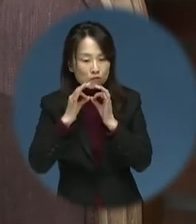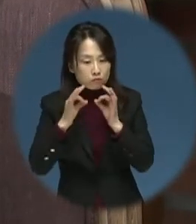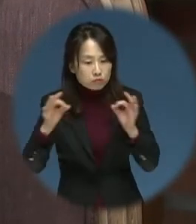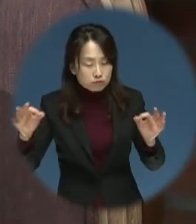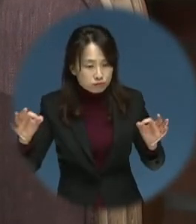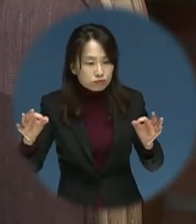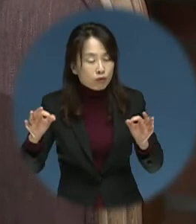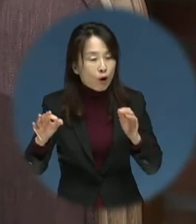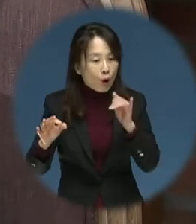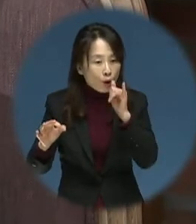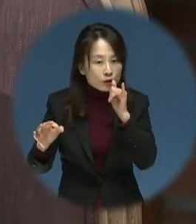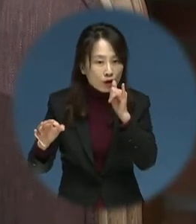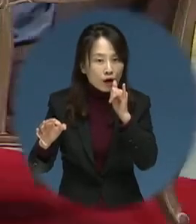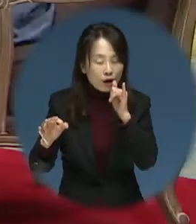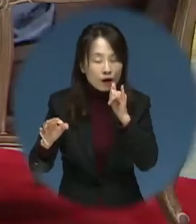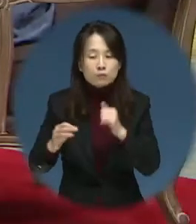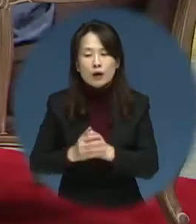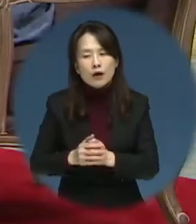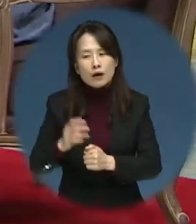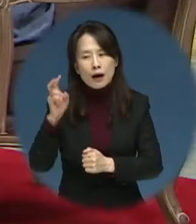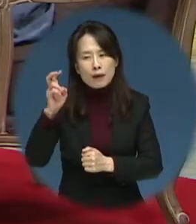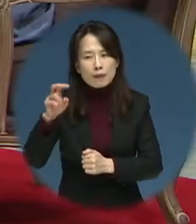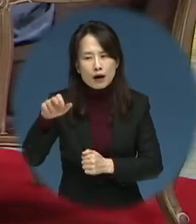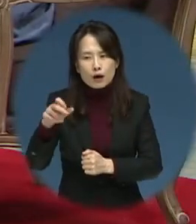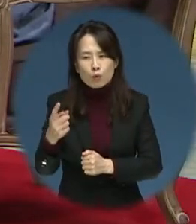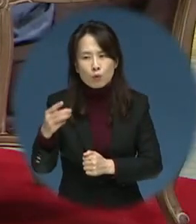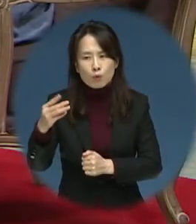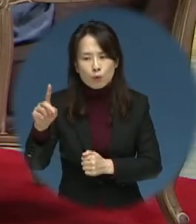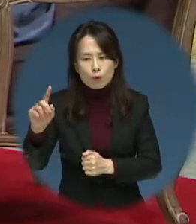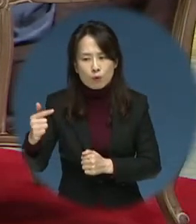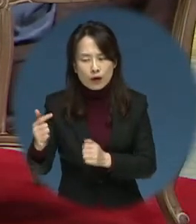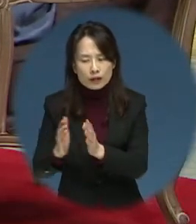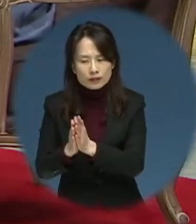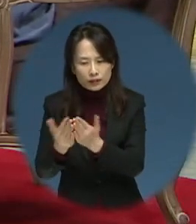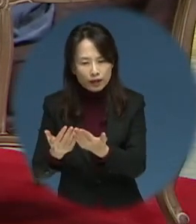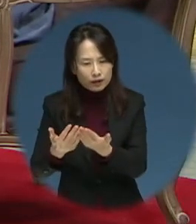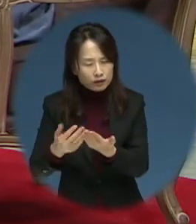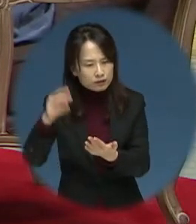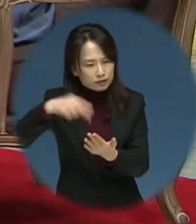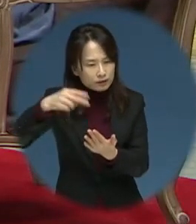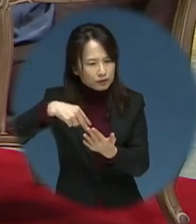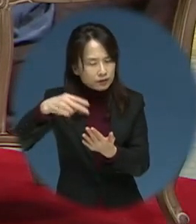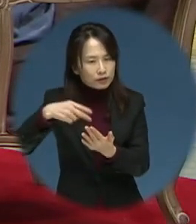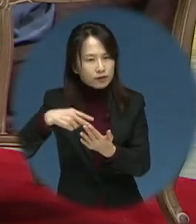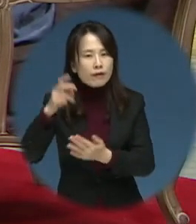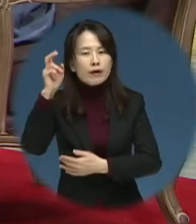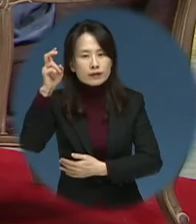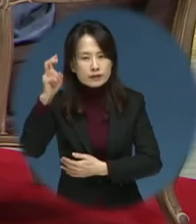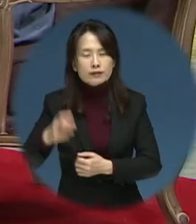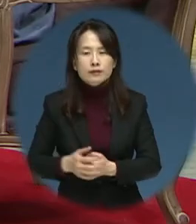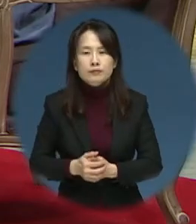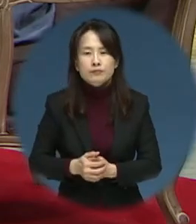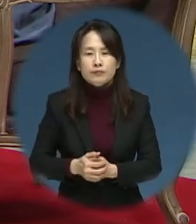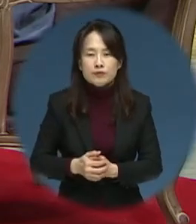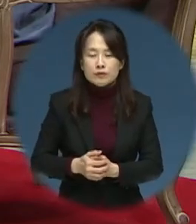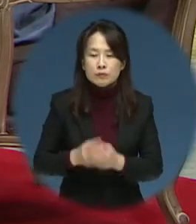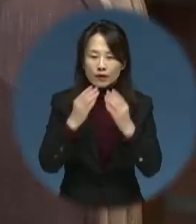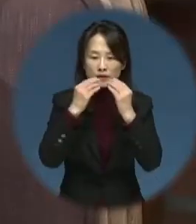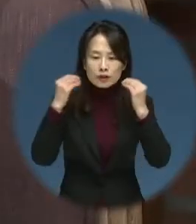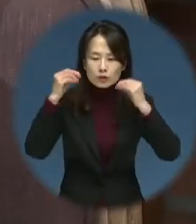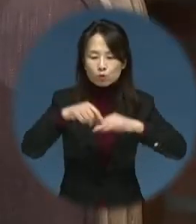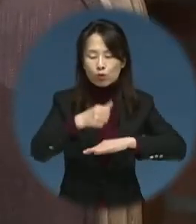낭송 이외에 다른 대안이 없다고 그랬겠죠. 생각합니다. 그랬겠죠. 예. 그럼 이제 우리가 세종께서 정말 눈을 지그시